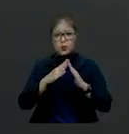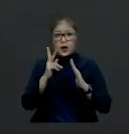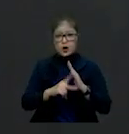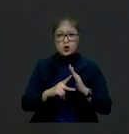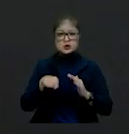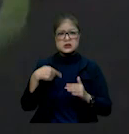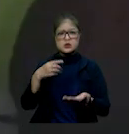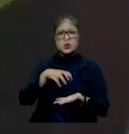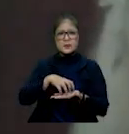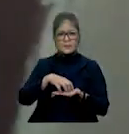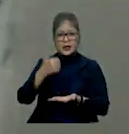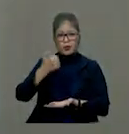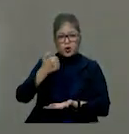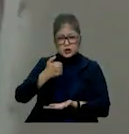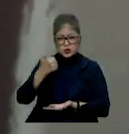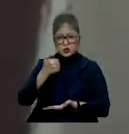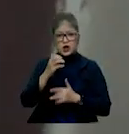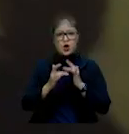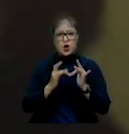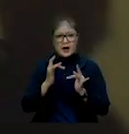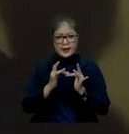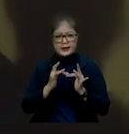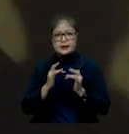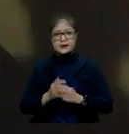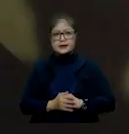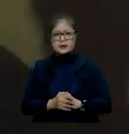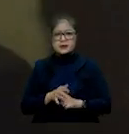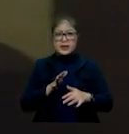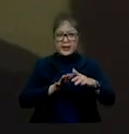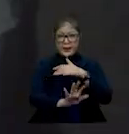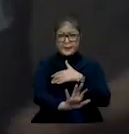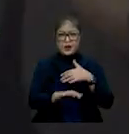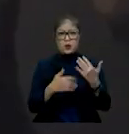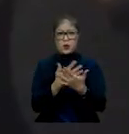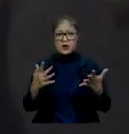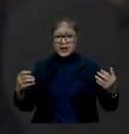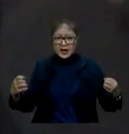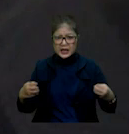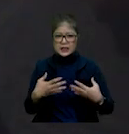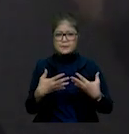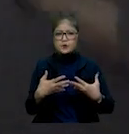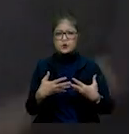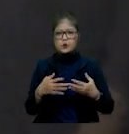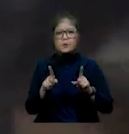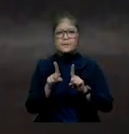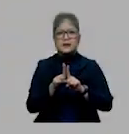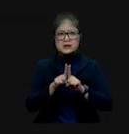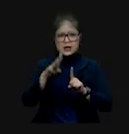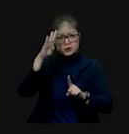tempat prostitusi berbasis aplikasi. Saat penggerebekan, banyak ditemukan pasangan bukan suami istri.